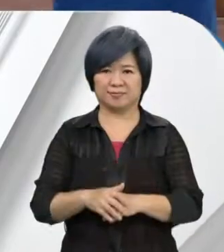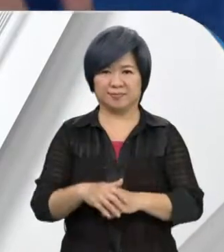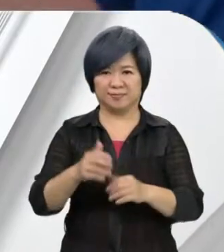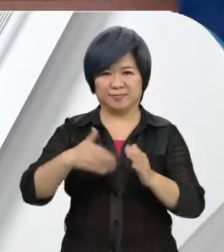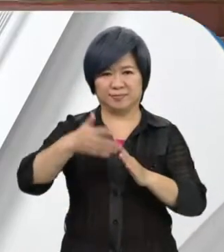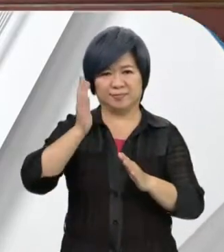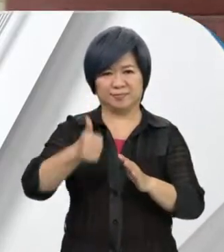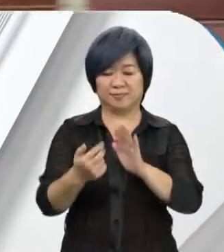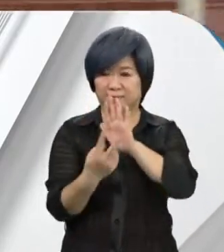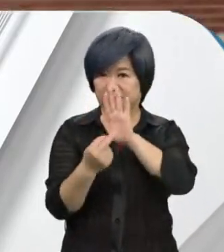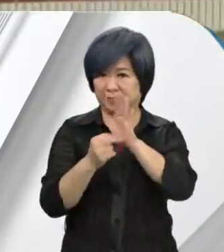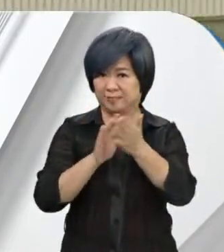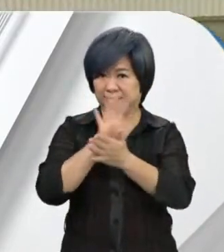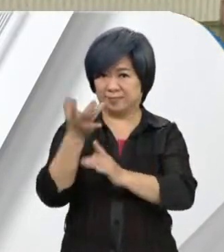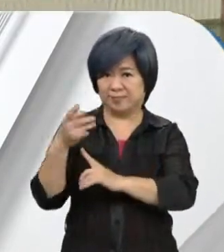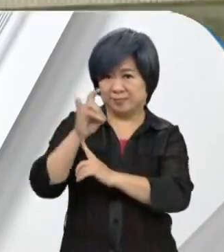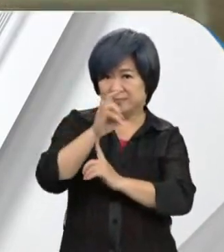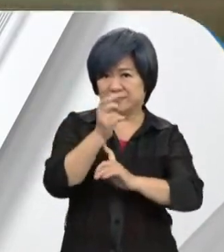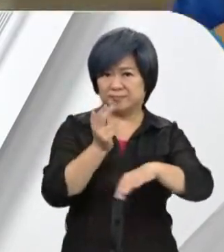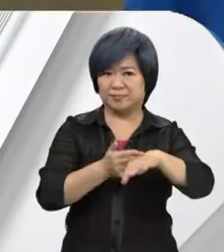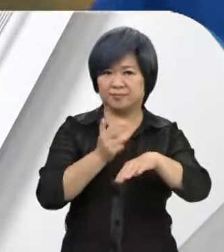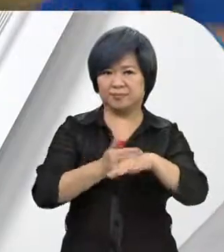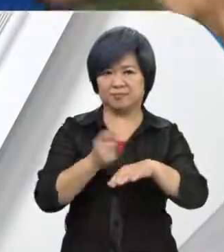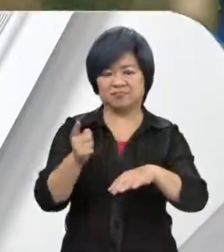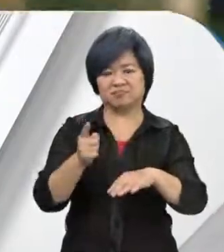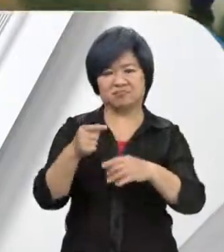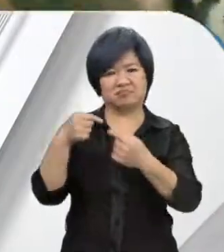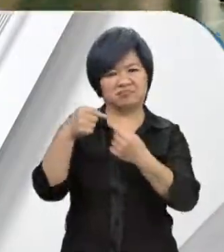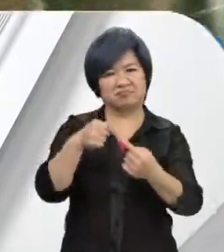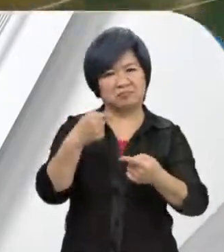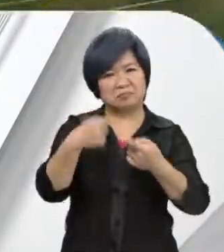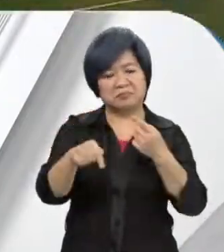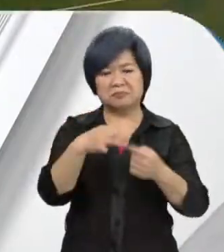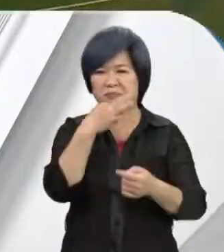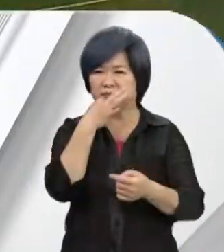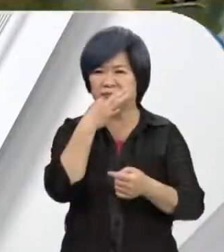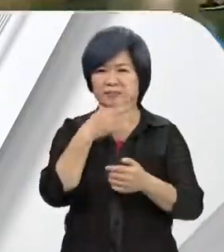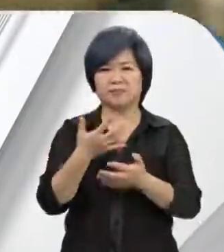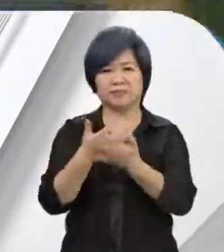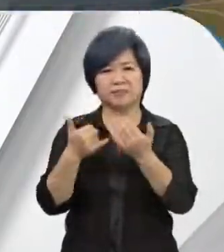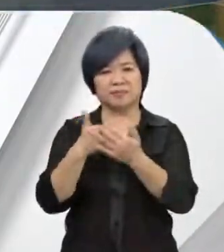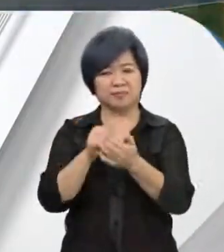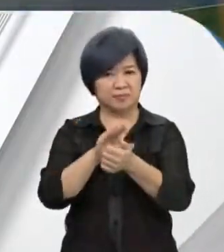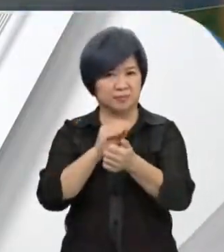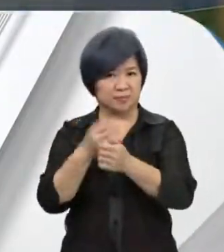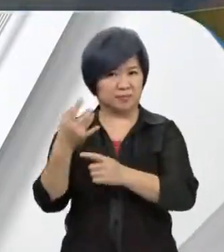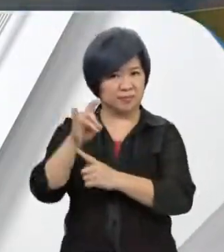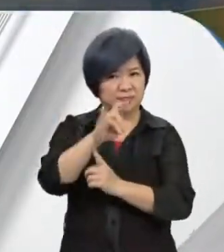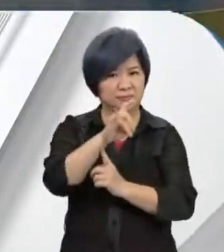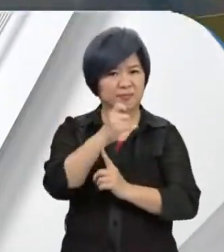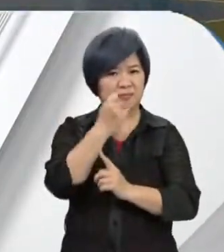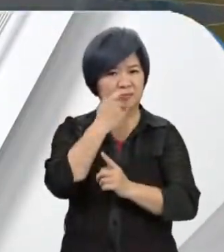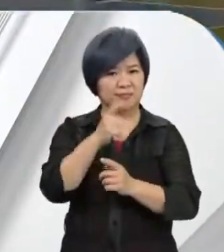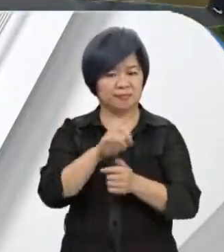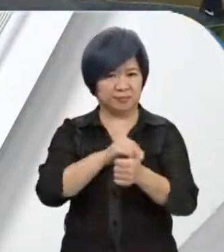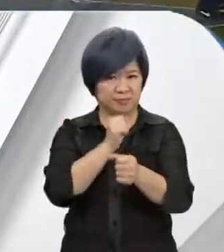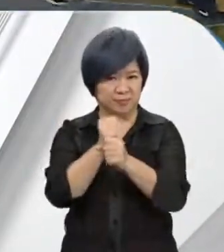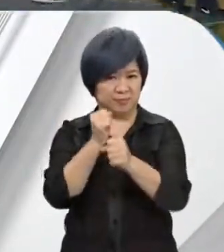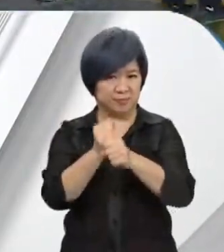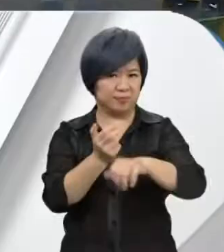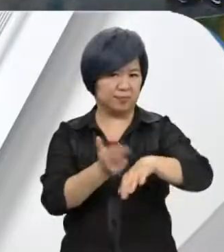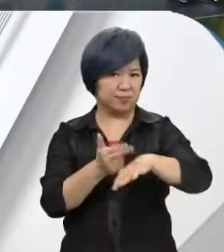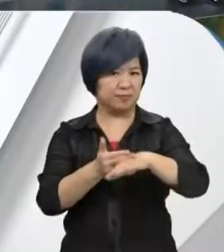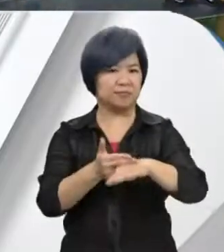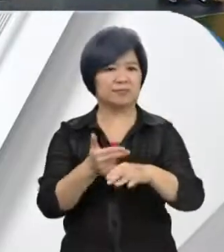业场讲，汉白杨梁技术可能会接唔下去。学生嘅厝头好杨梁，未做得来好梁嘅制造同高梁技